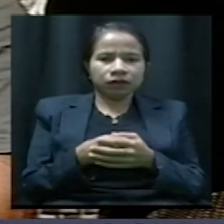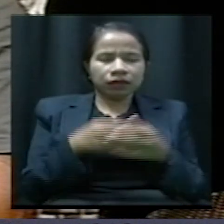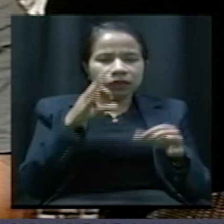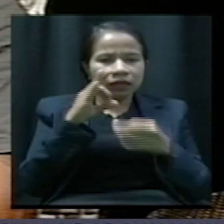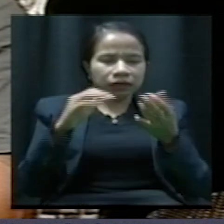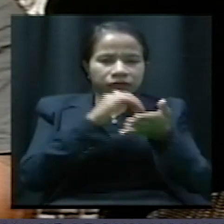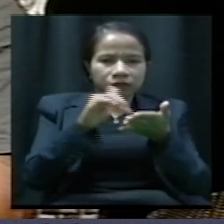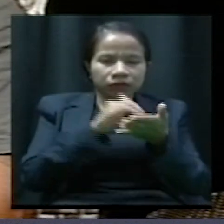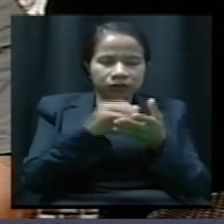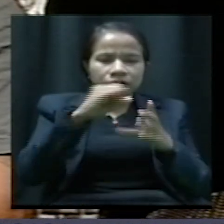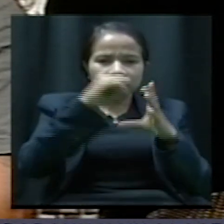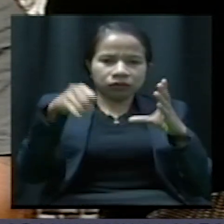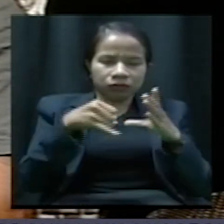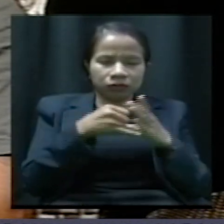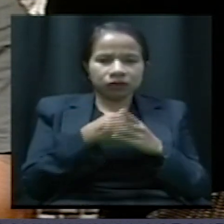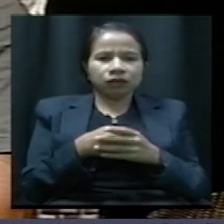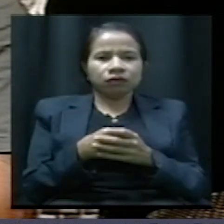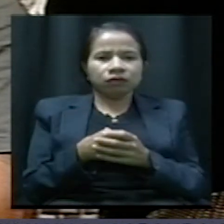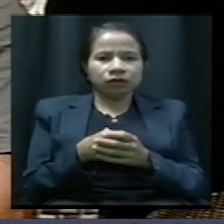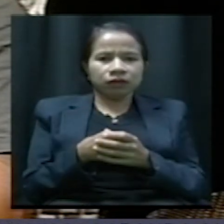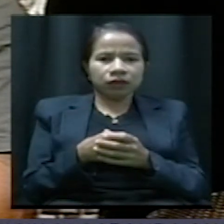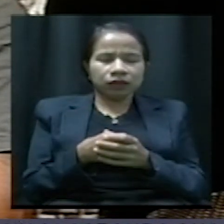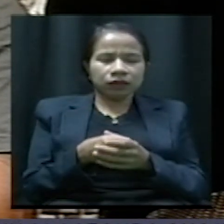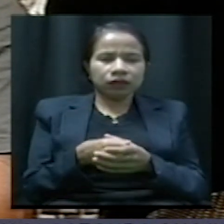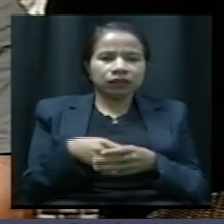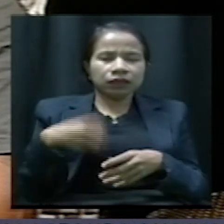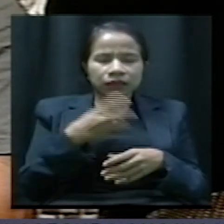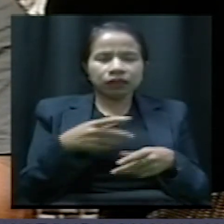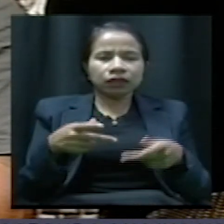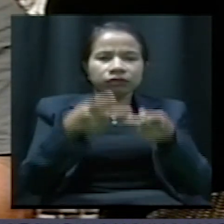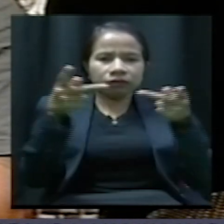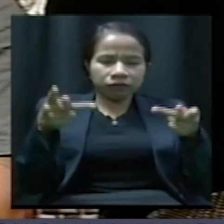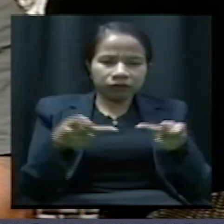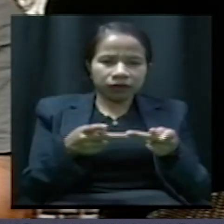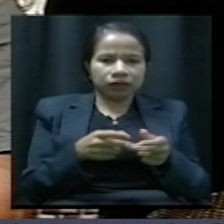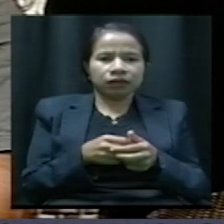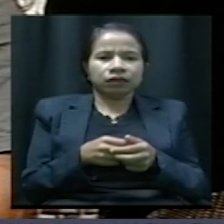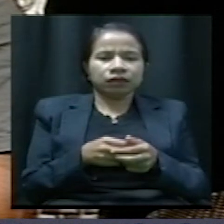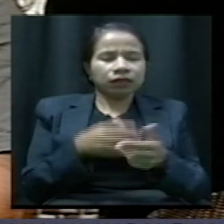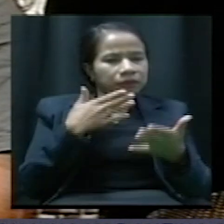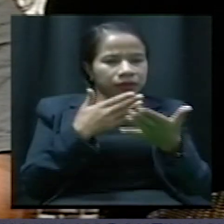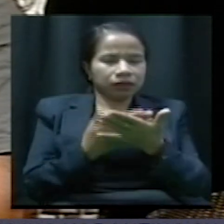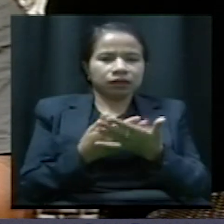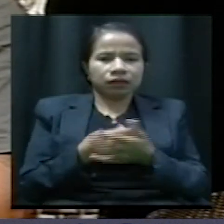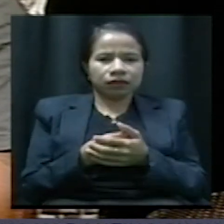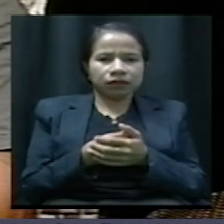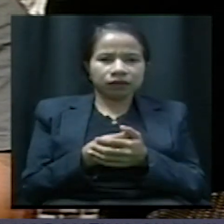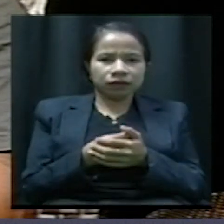quando formasaun inklusaun ita tem cria condição infraestrutura fisiko nebe